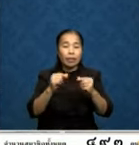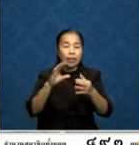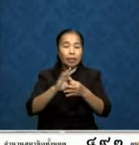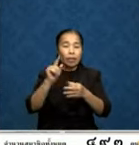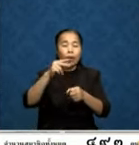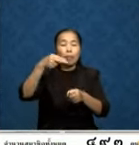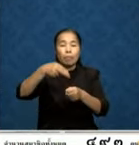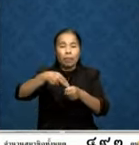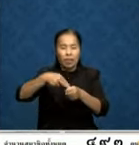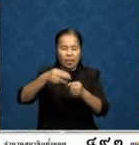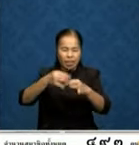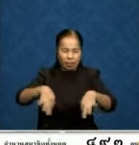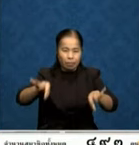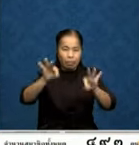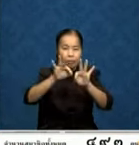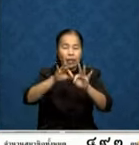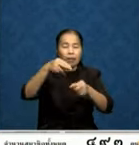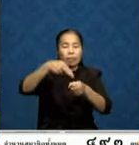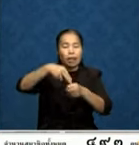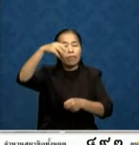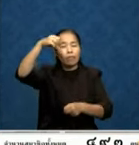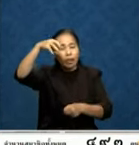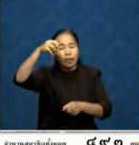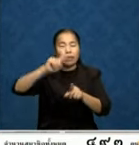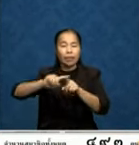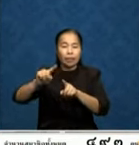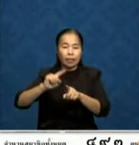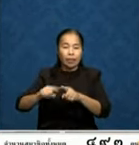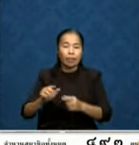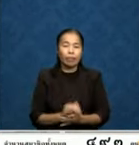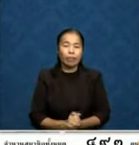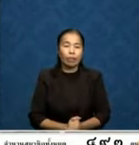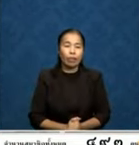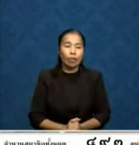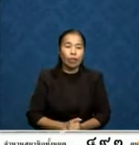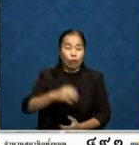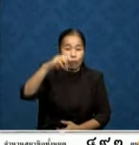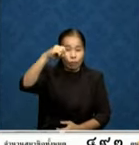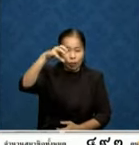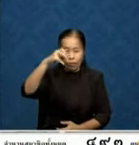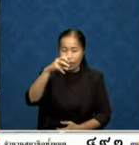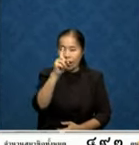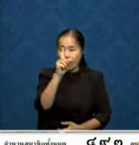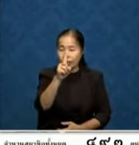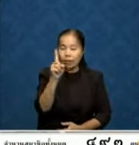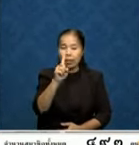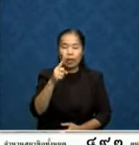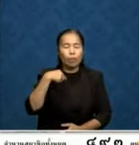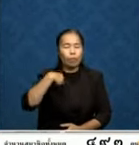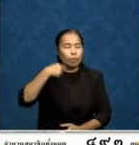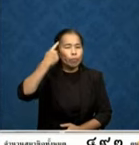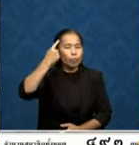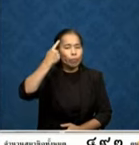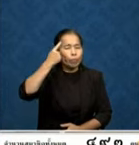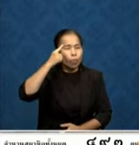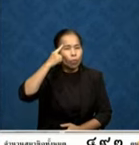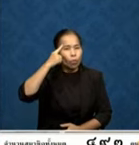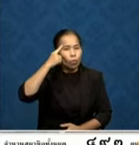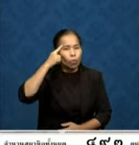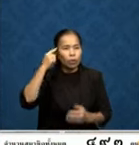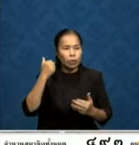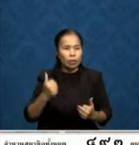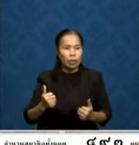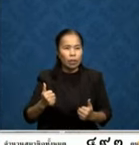นหัวใจหลักนะครับไฟฟ้าอีกอันหนึ่งนะครับไม่ทราบว่าเมื่อกี้คุณ